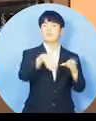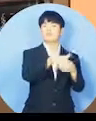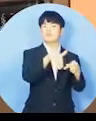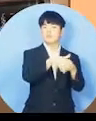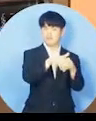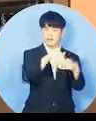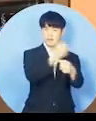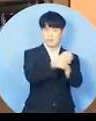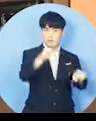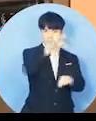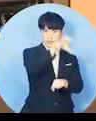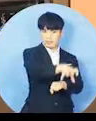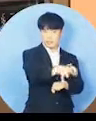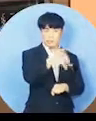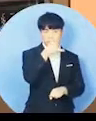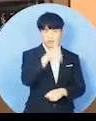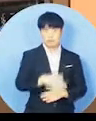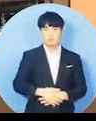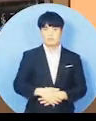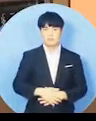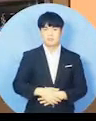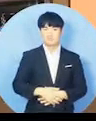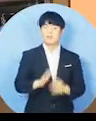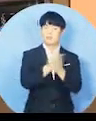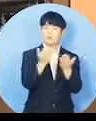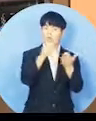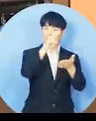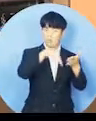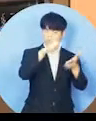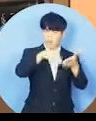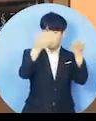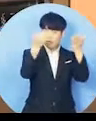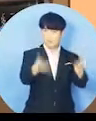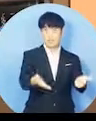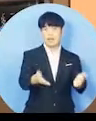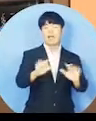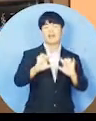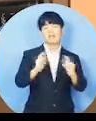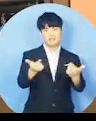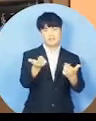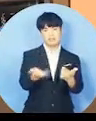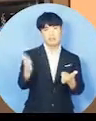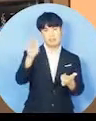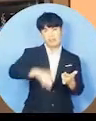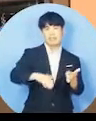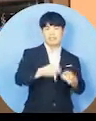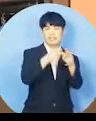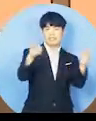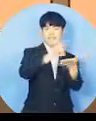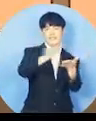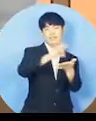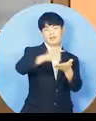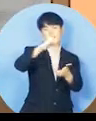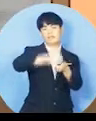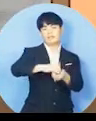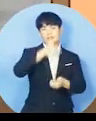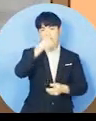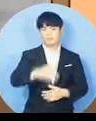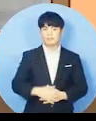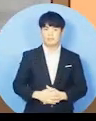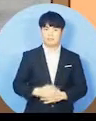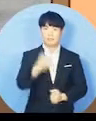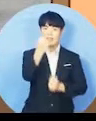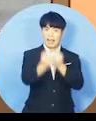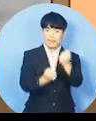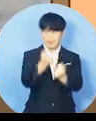등으로 구성되며 공사로 인한 휴관은 없지만 2층 일반 열람실 이용이 제한될 예정입니다. 천안시는